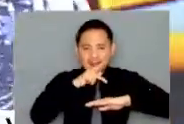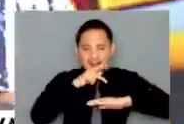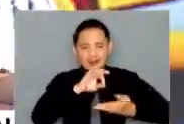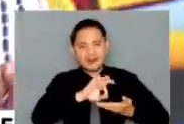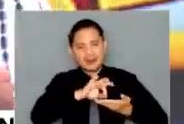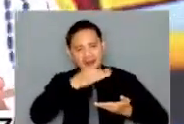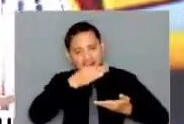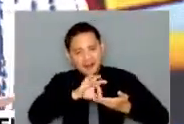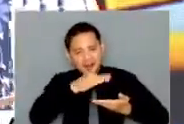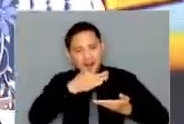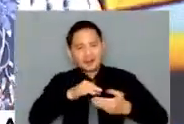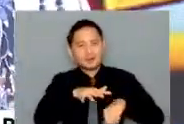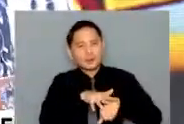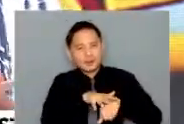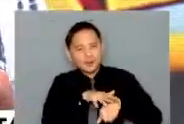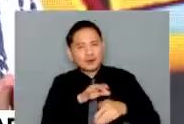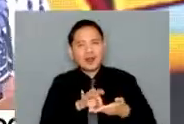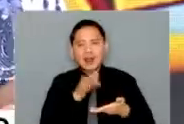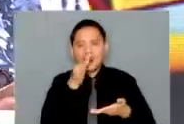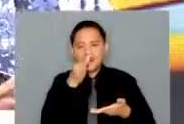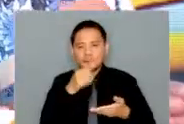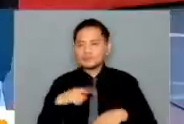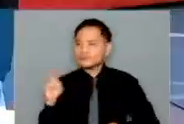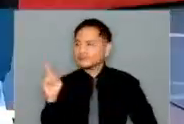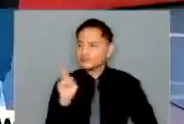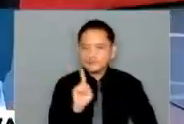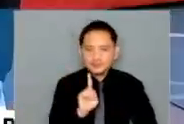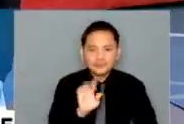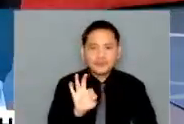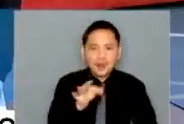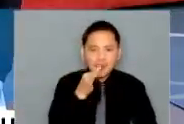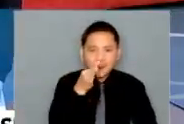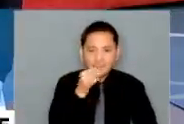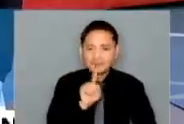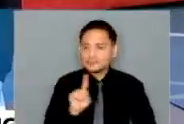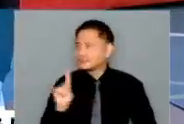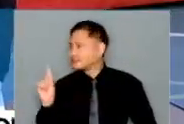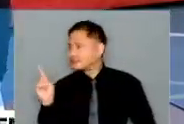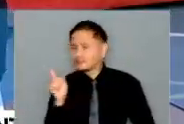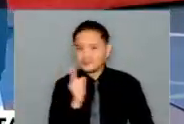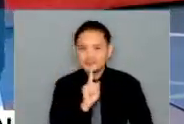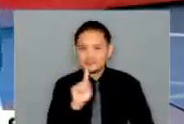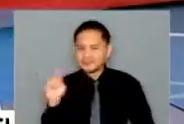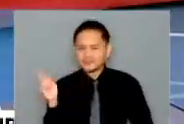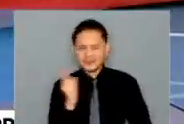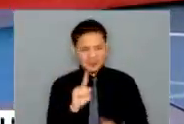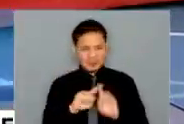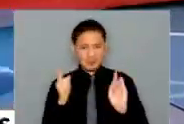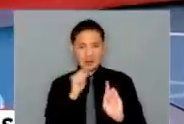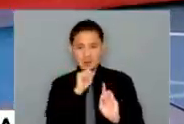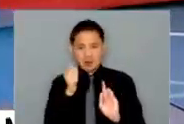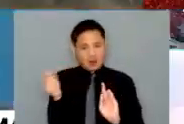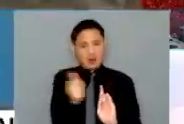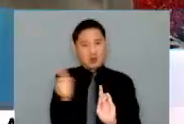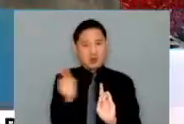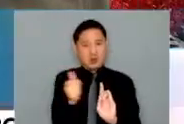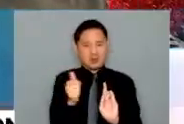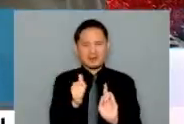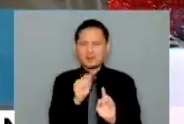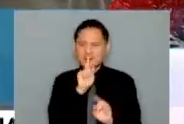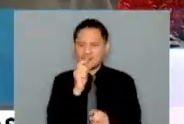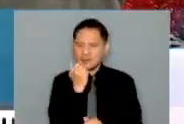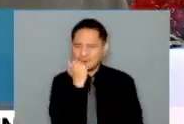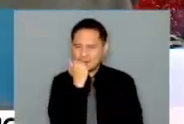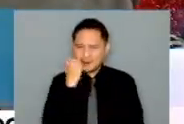lang kain. Alam niyo yung mga bisita ko, parang hindi pakonti-konti kuha nila sa grazing table. Parang mali yung history nila. Pero alam